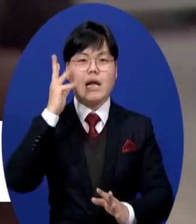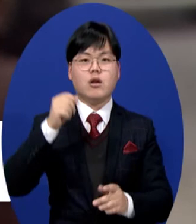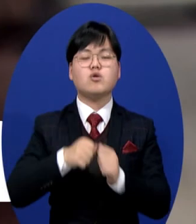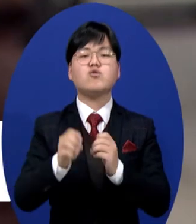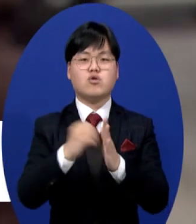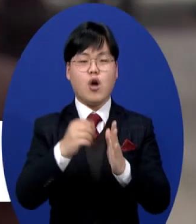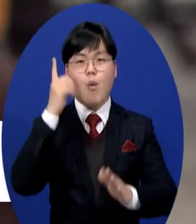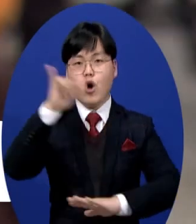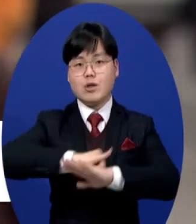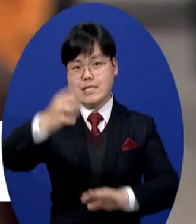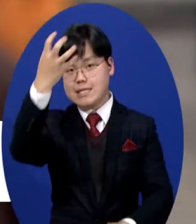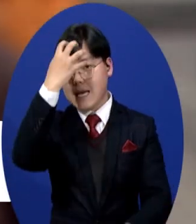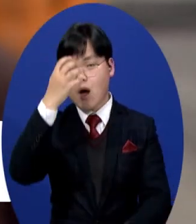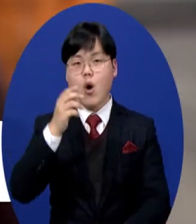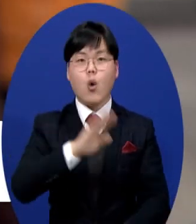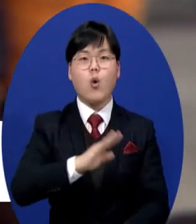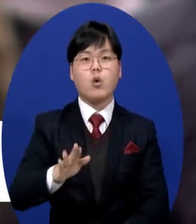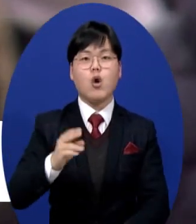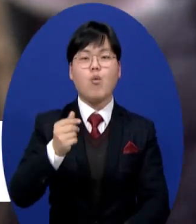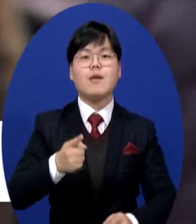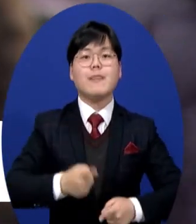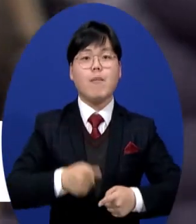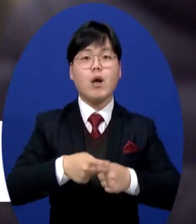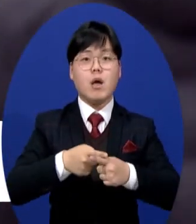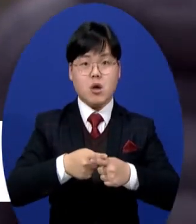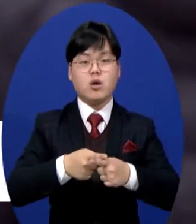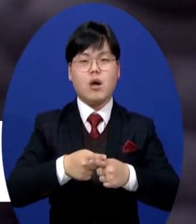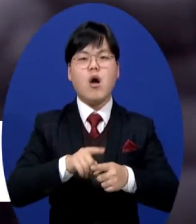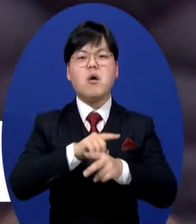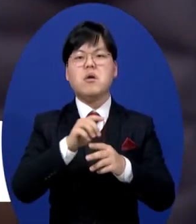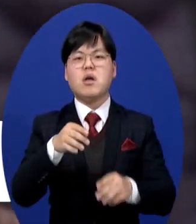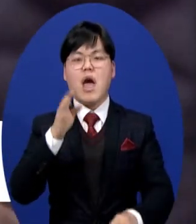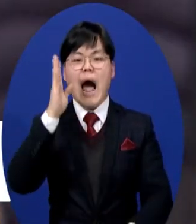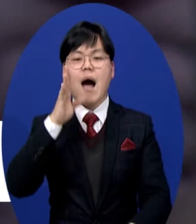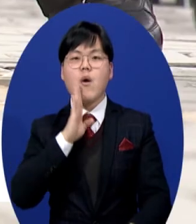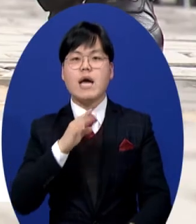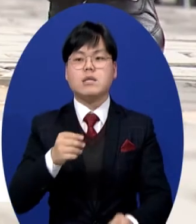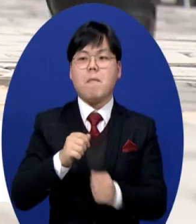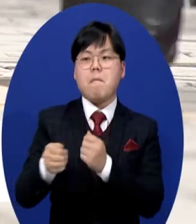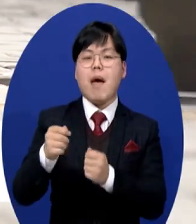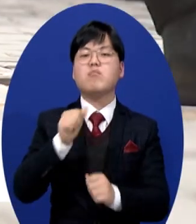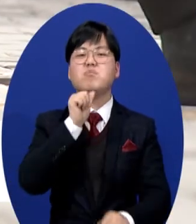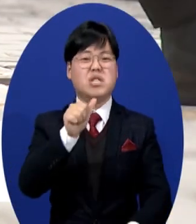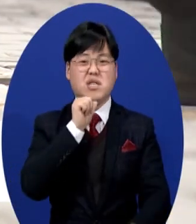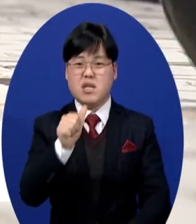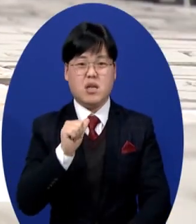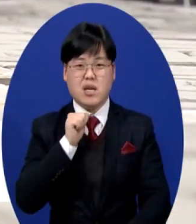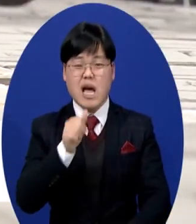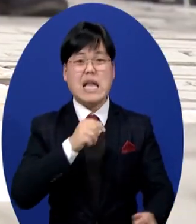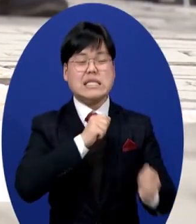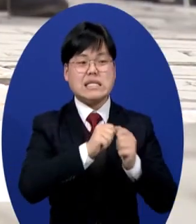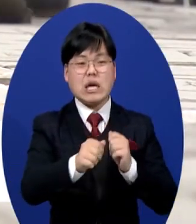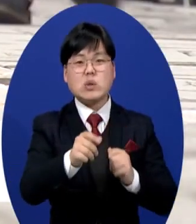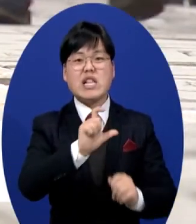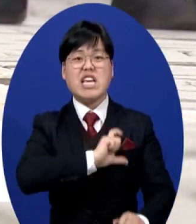Улсын засгийн газраас хүүхэд бүрт олгох мөнгөнд тэтгэмжийг нэмэгдүүлснээс биш, түүний эцэг эхэд өөрсдийн хэрэгцээгээ хангах хэрэглээний мөнгийг олгоогүй. Хэдийгээр зарцуулах эрх нь өнөөдрийн